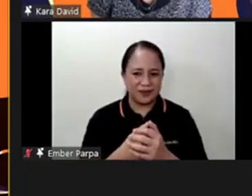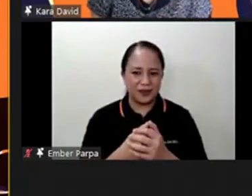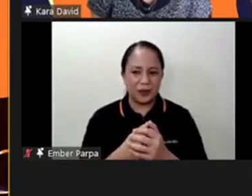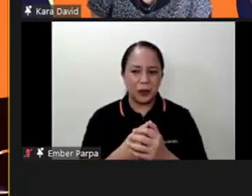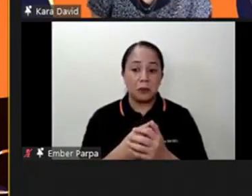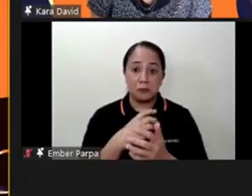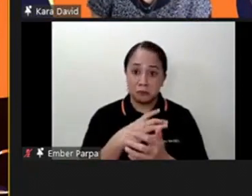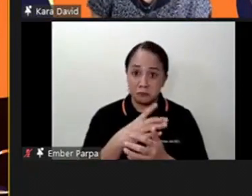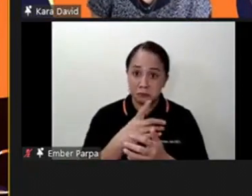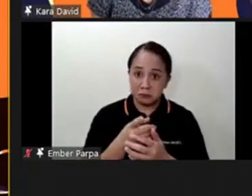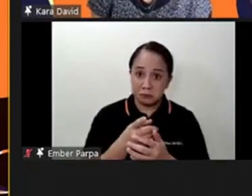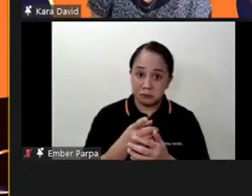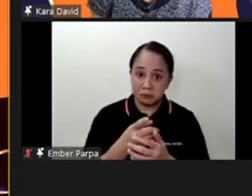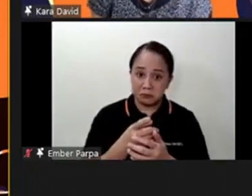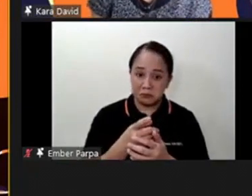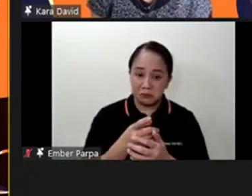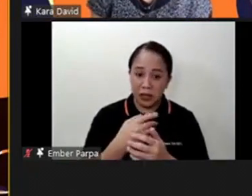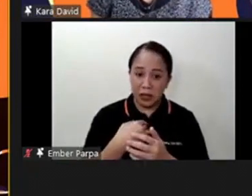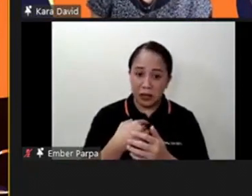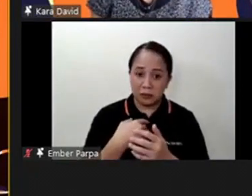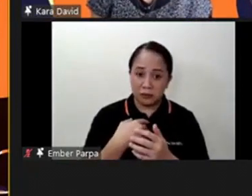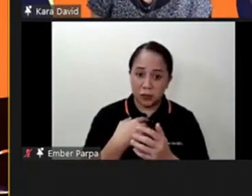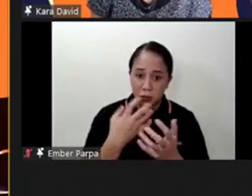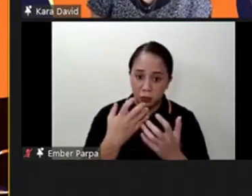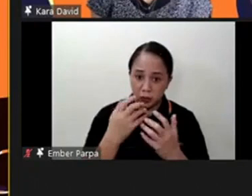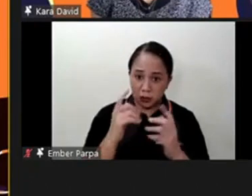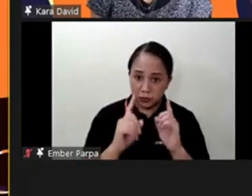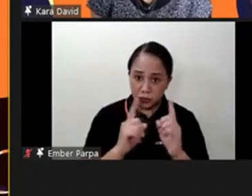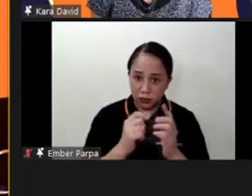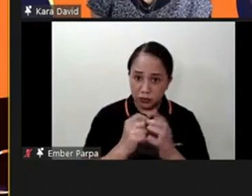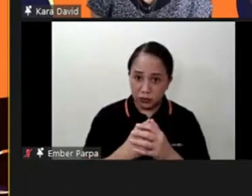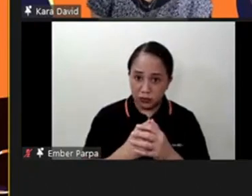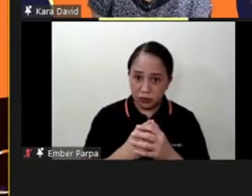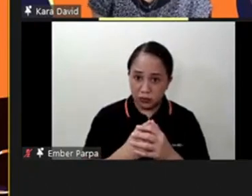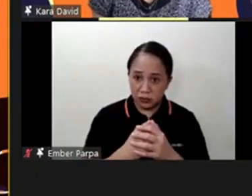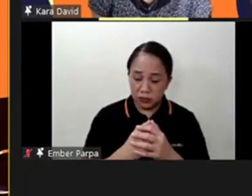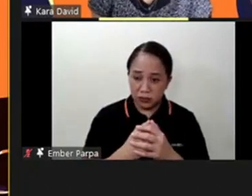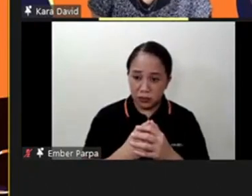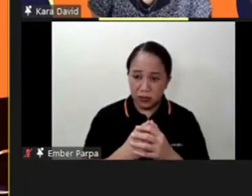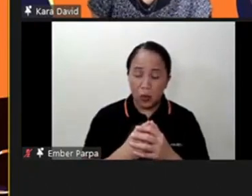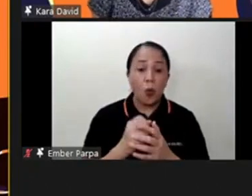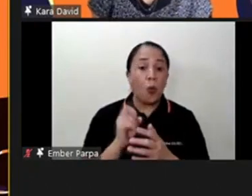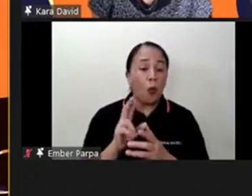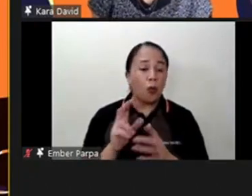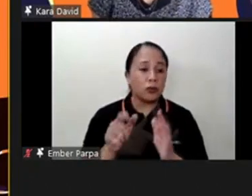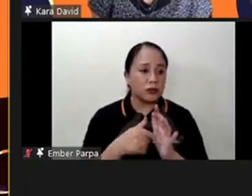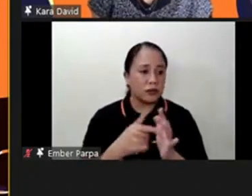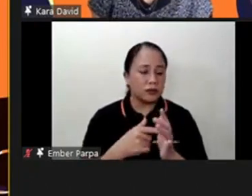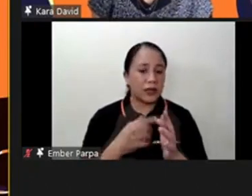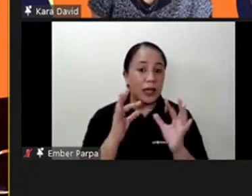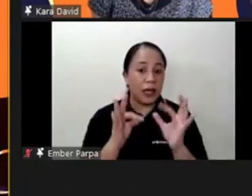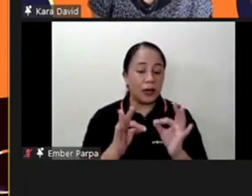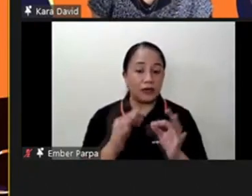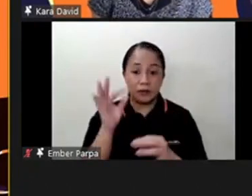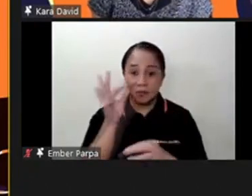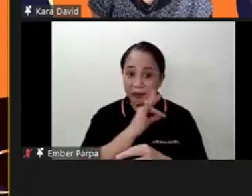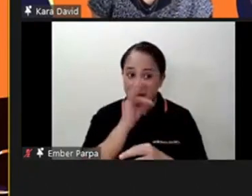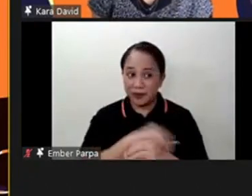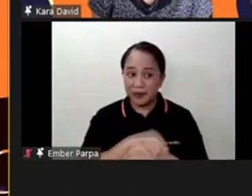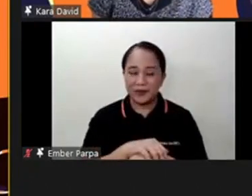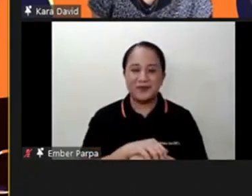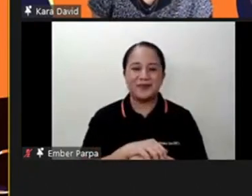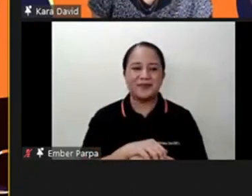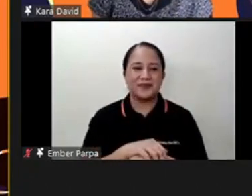ka ba? Meron ka bang gusto mo bang ng kausap? Ganyan. Or minsan, pag tayong Pilipino,